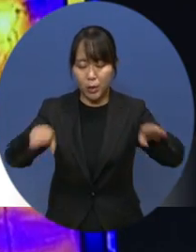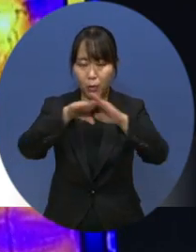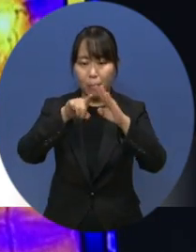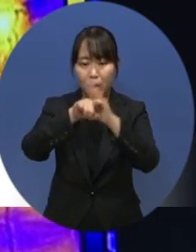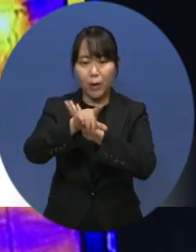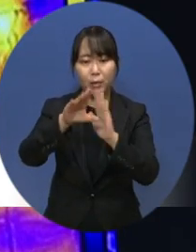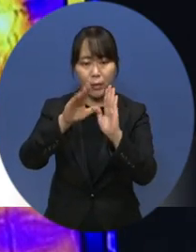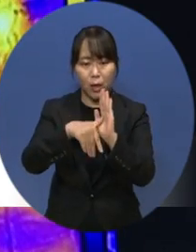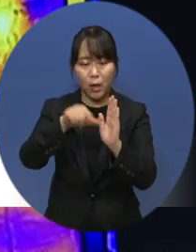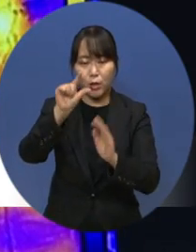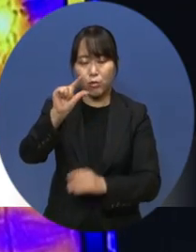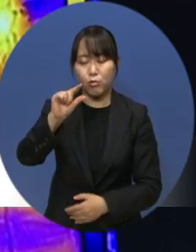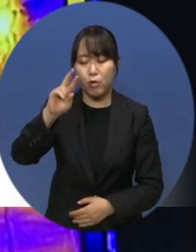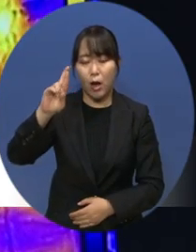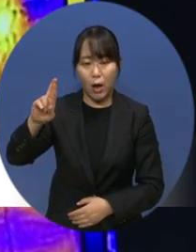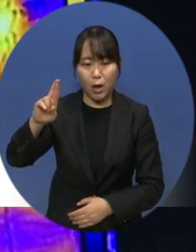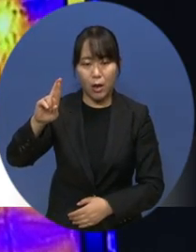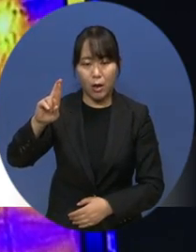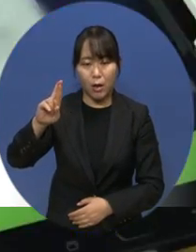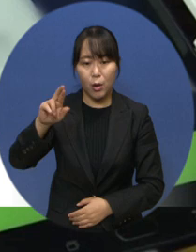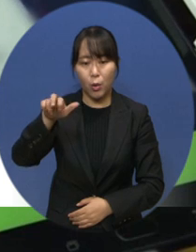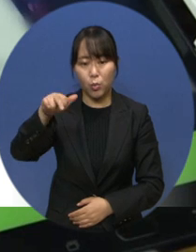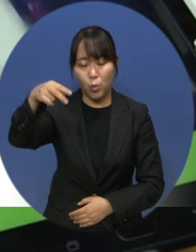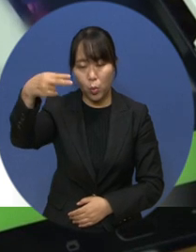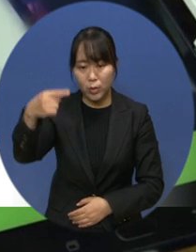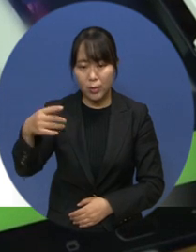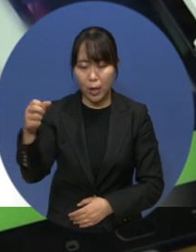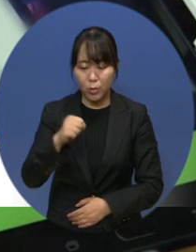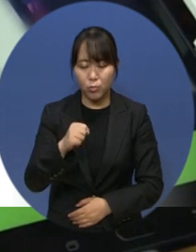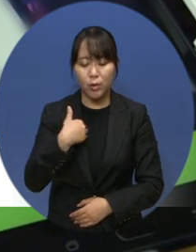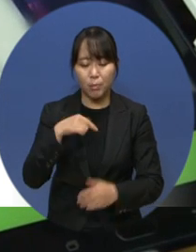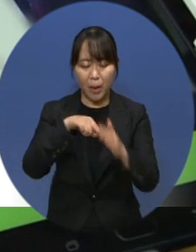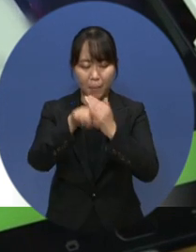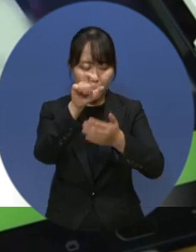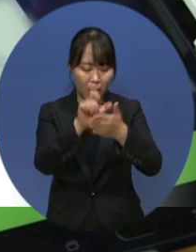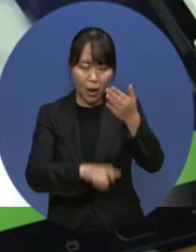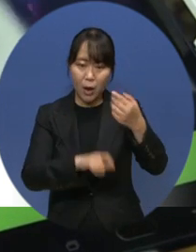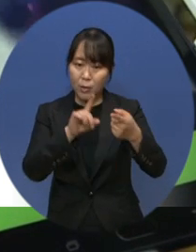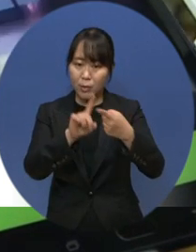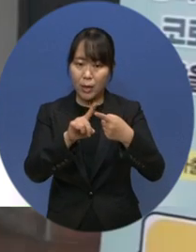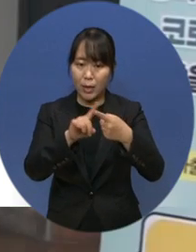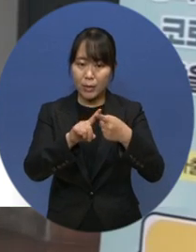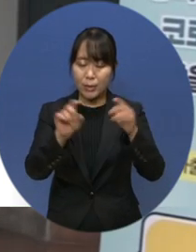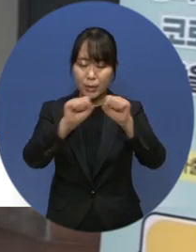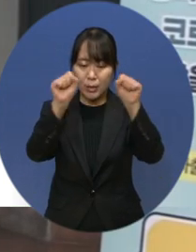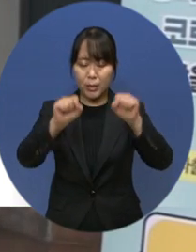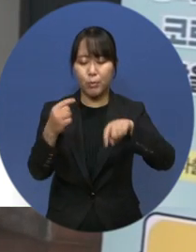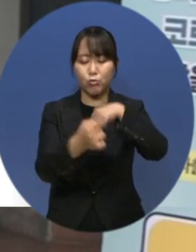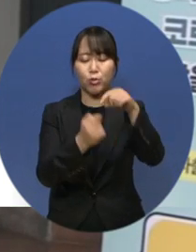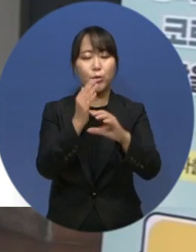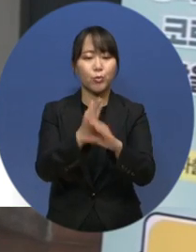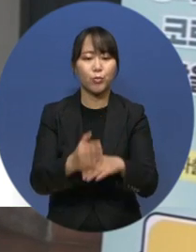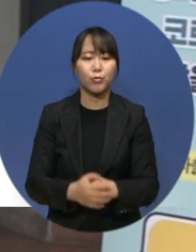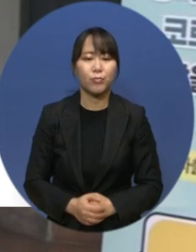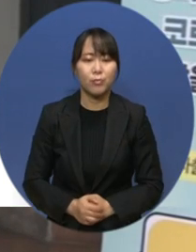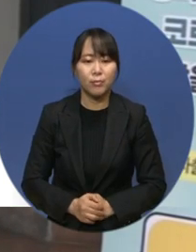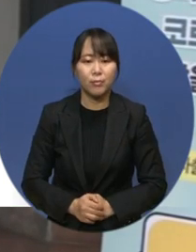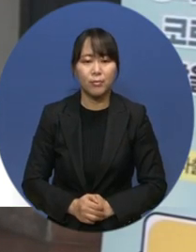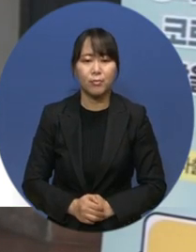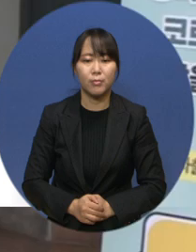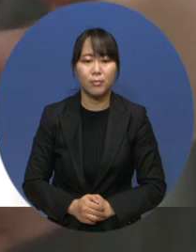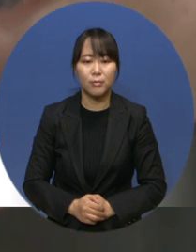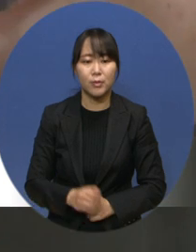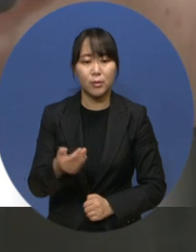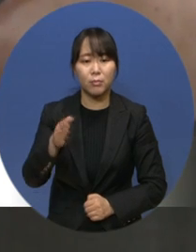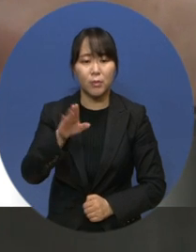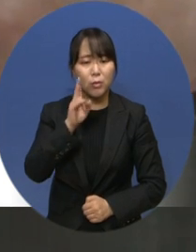시 QR코드를 활용해 출입명부 등을 관리하는 전자출입명부 시스템을 운영하고 있습니다.